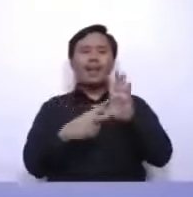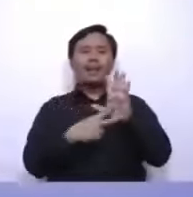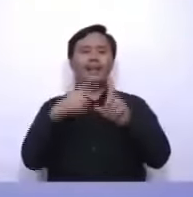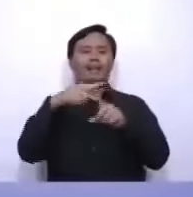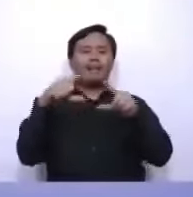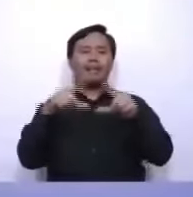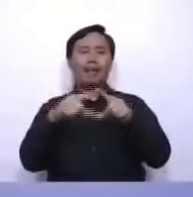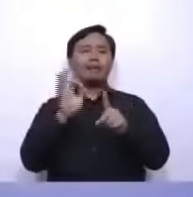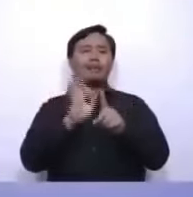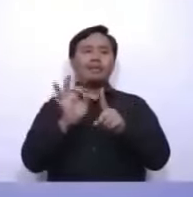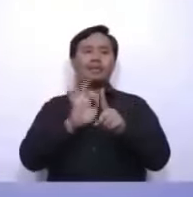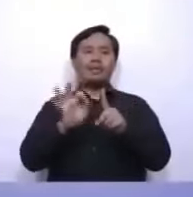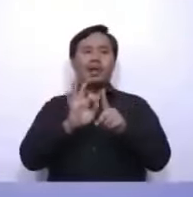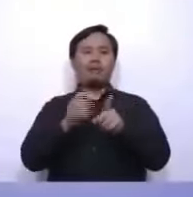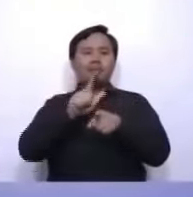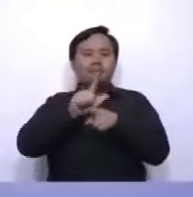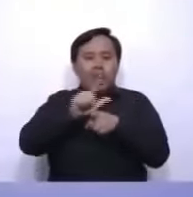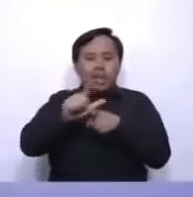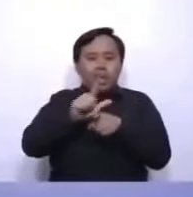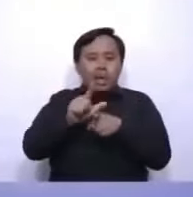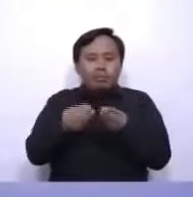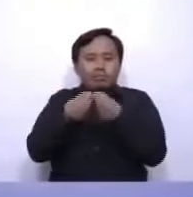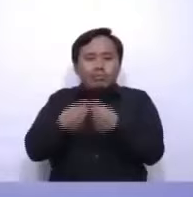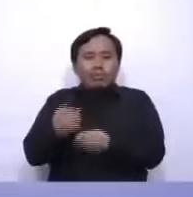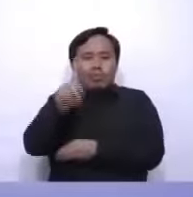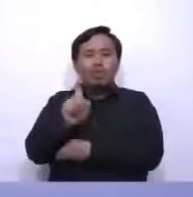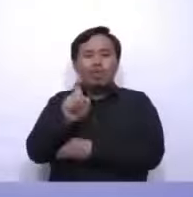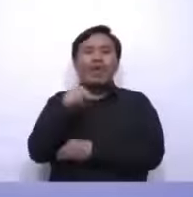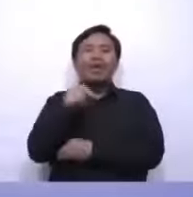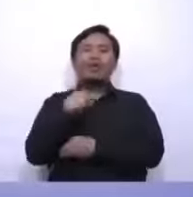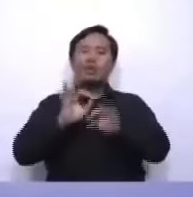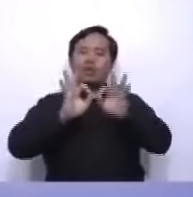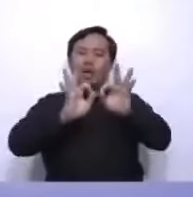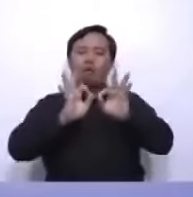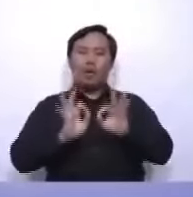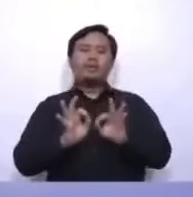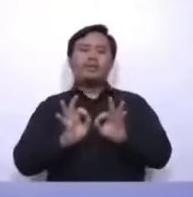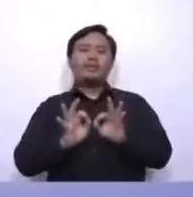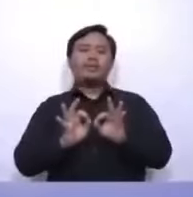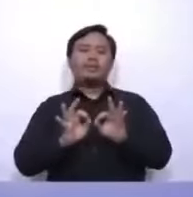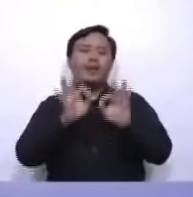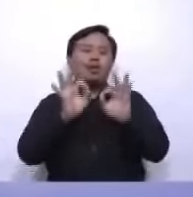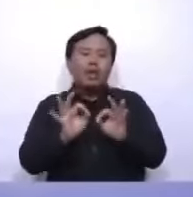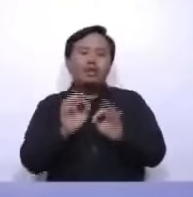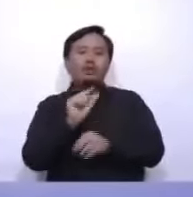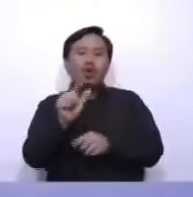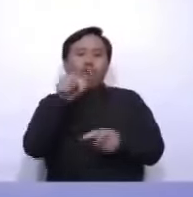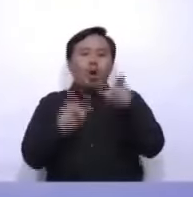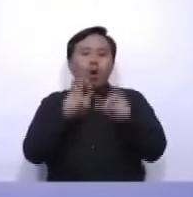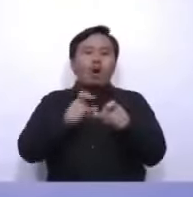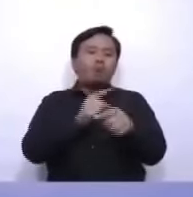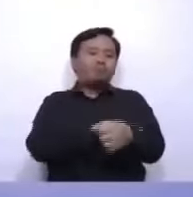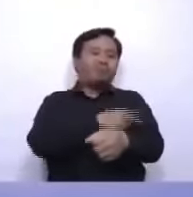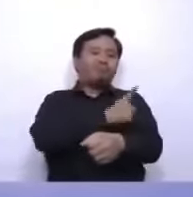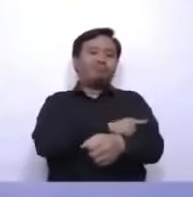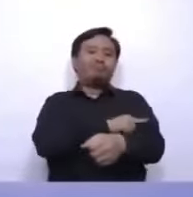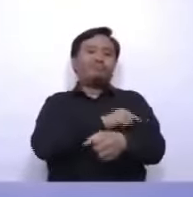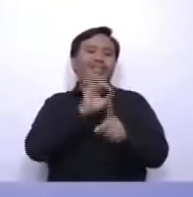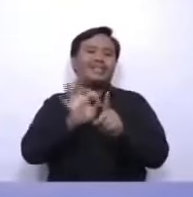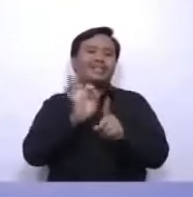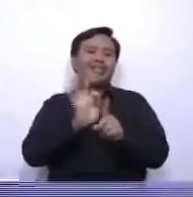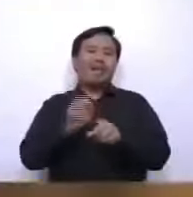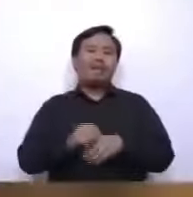perlu ada pembekalan. Disitulah perlunya edukasi untuk para talenta digital itu. Yang